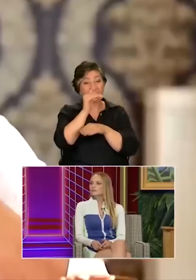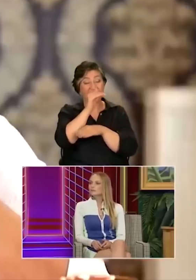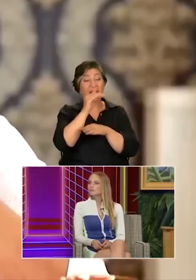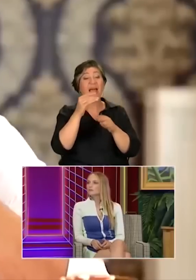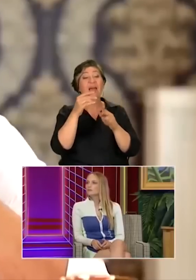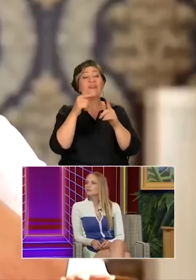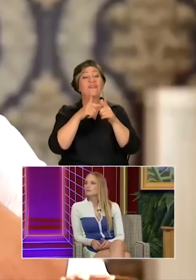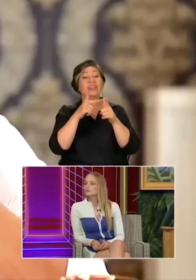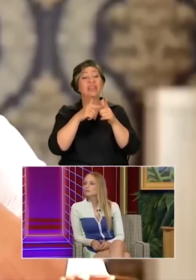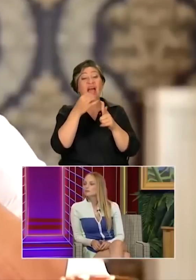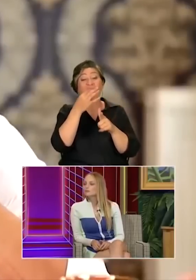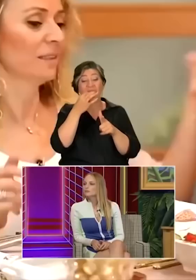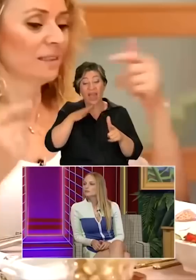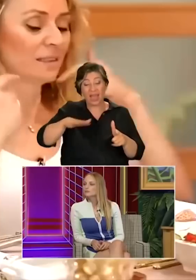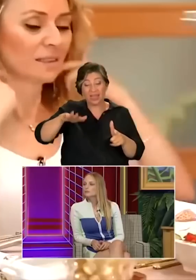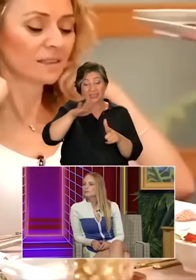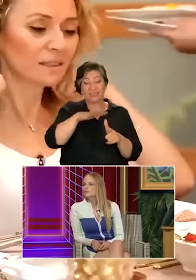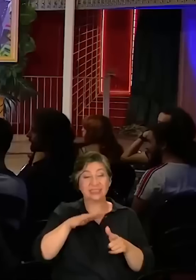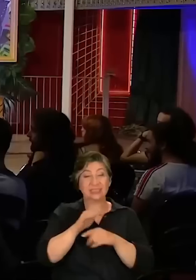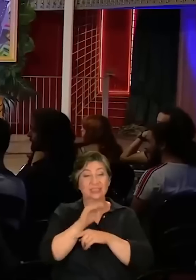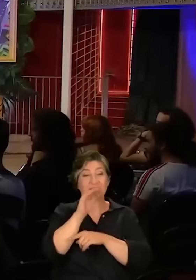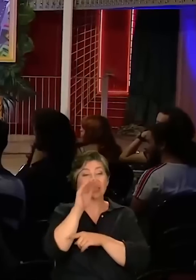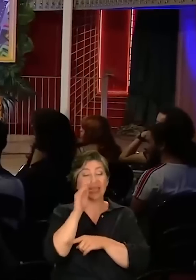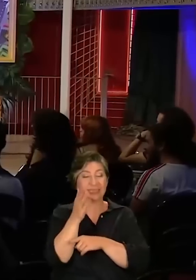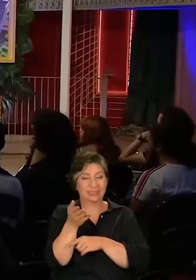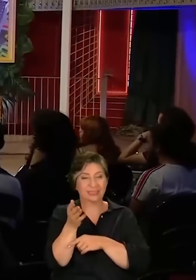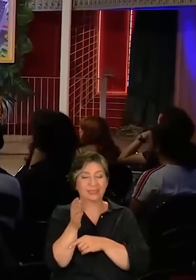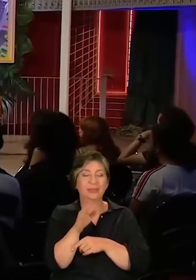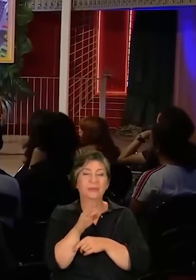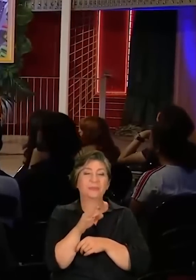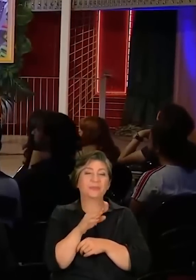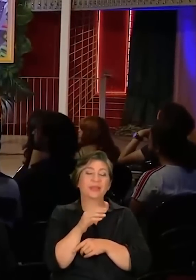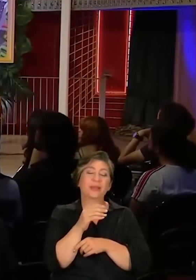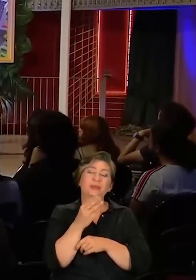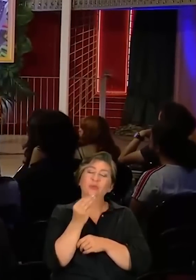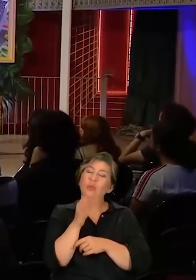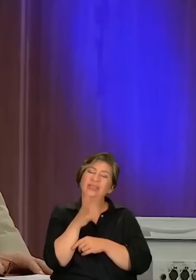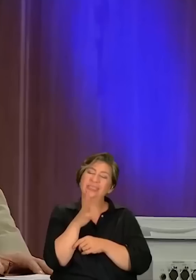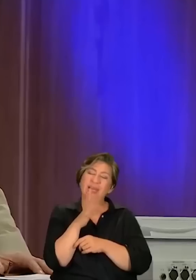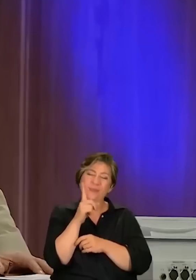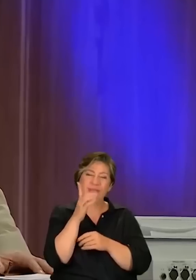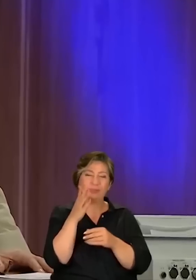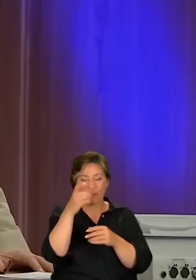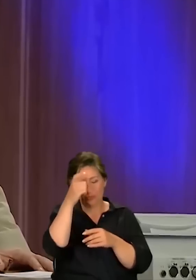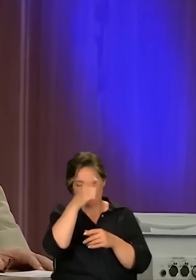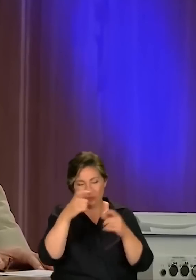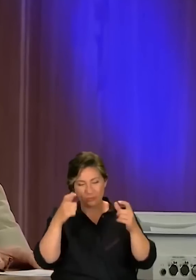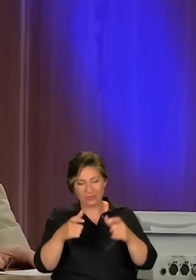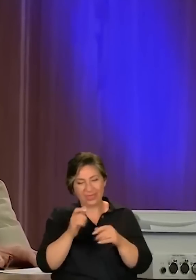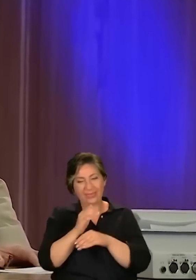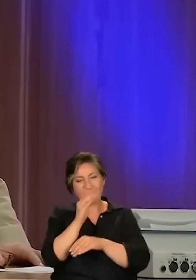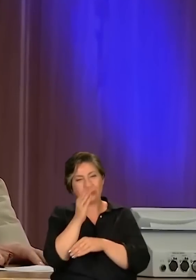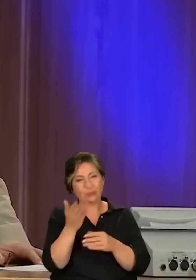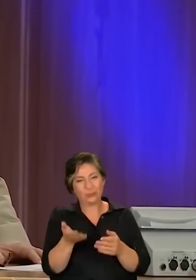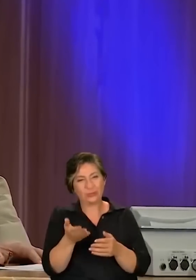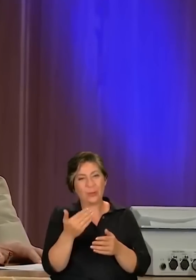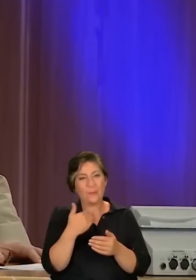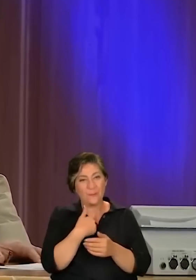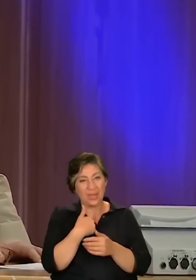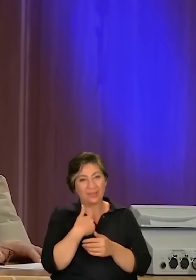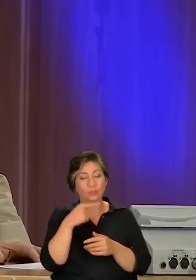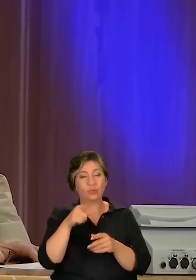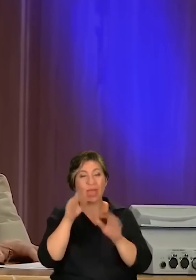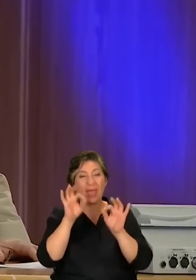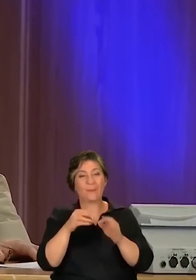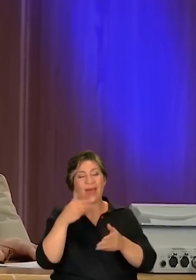Frikyalılar tarihte Ankara civarında yaşadılar. Dur. Olabilir. Şimdi babacığım, çok acayip bir memlekette yaşıyoruz. Yani ben